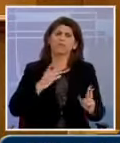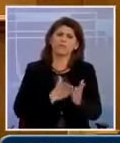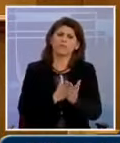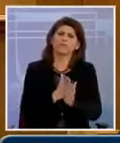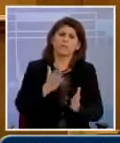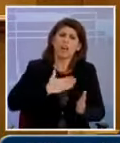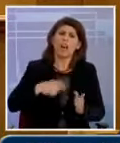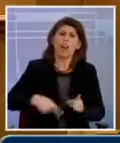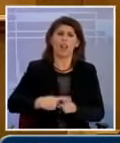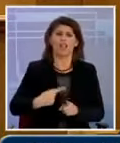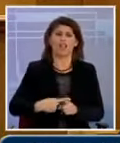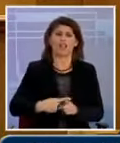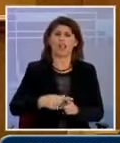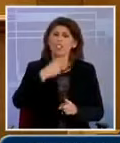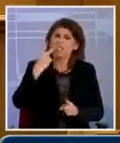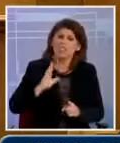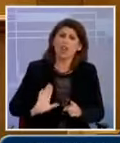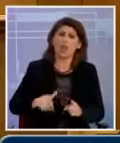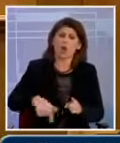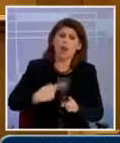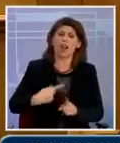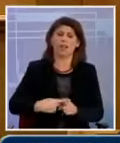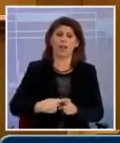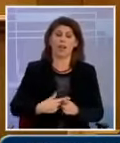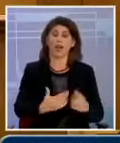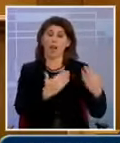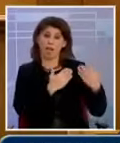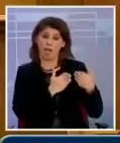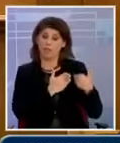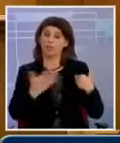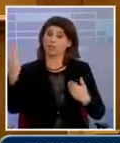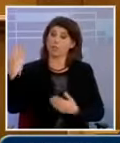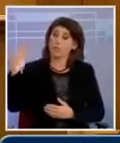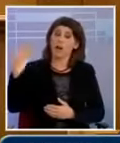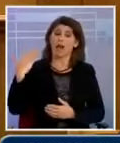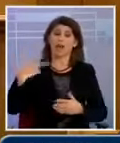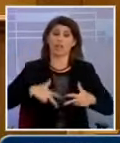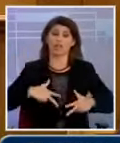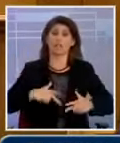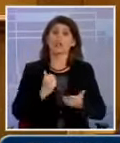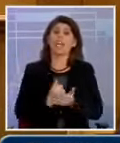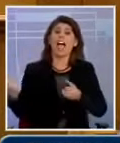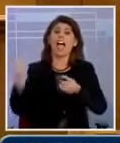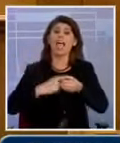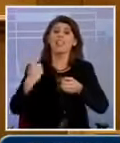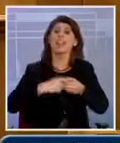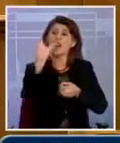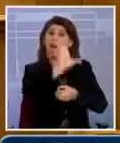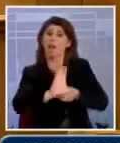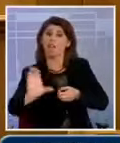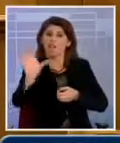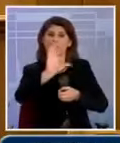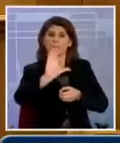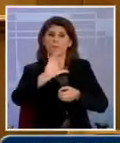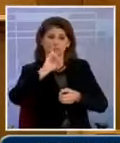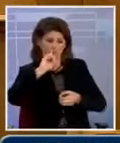Με ευθύνη τόσο των προηγούμενων κυβερνήσεων όσο και των εταίρων μας, επιβλήθηκε